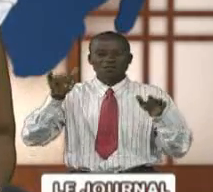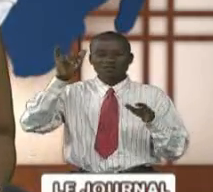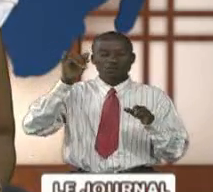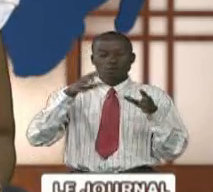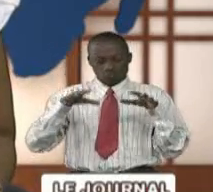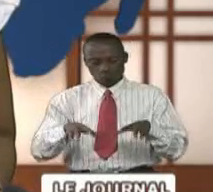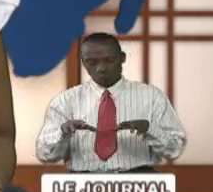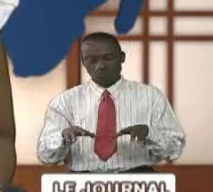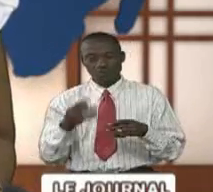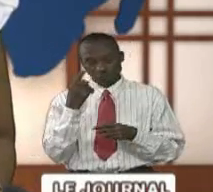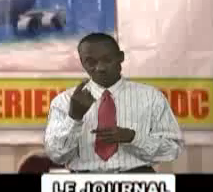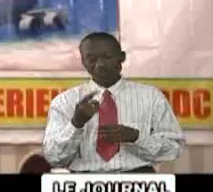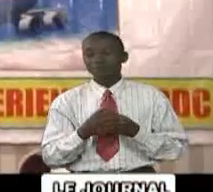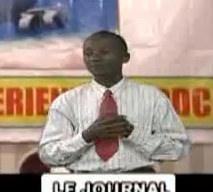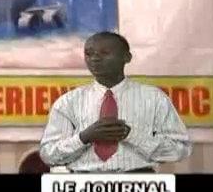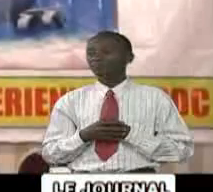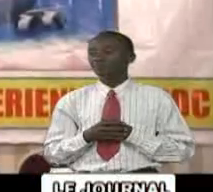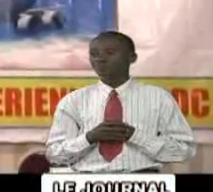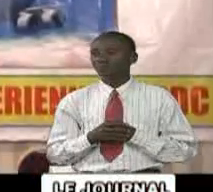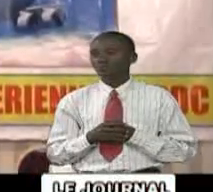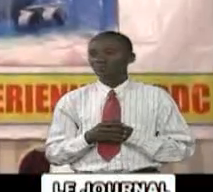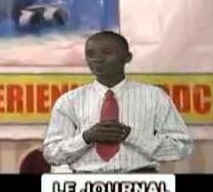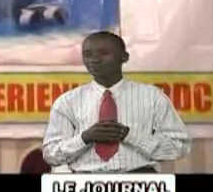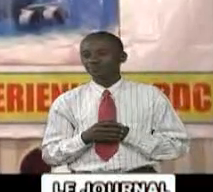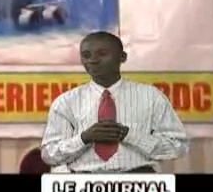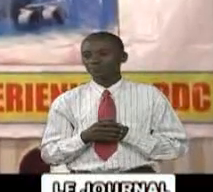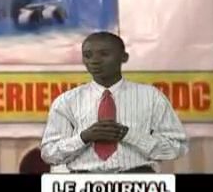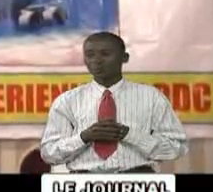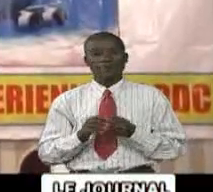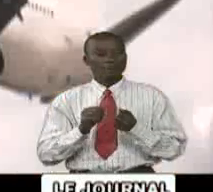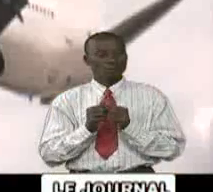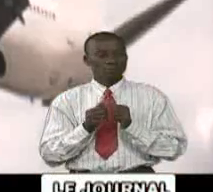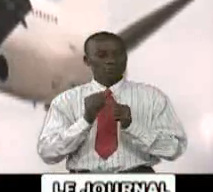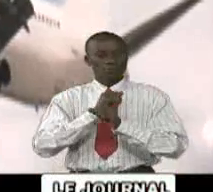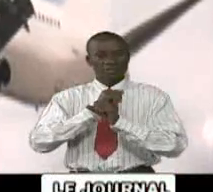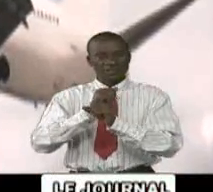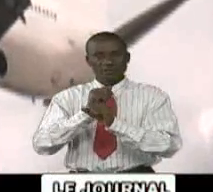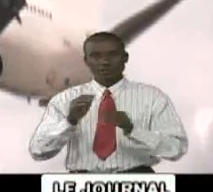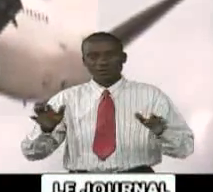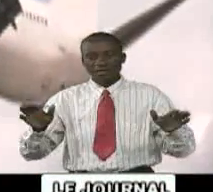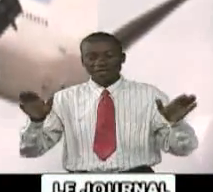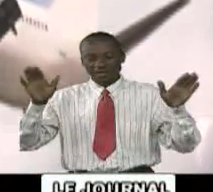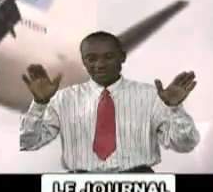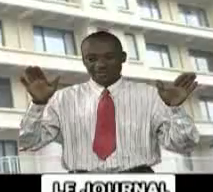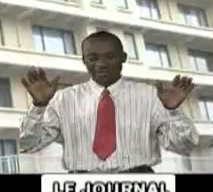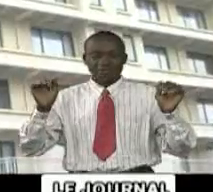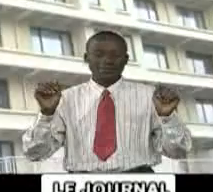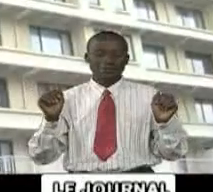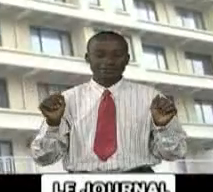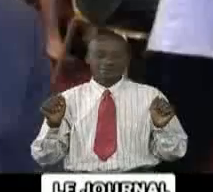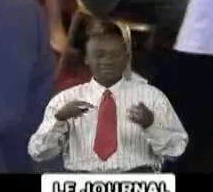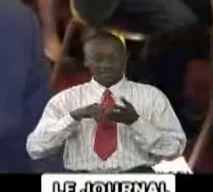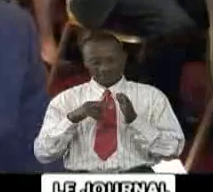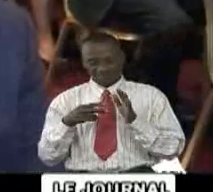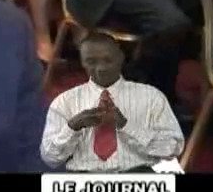Congo. David Mubenga. Les défis de la sécurité aérienne en République démocratique du Congo, c'est le thème des premières